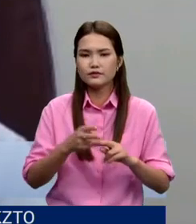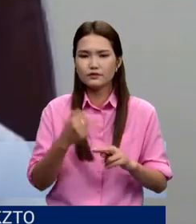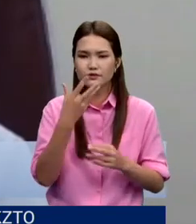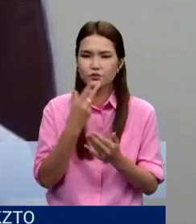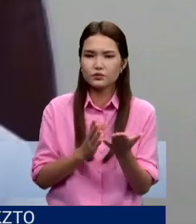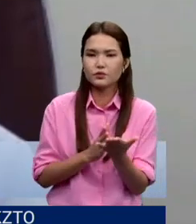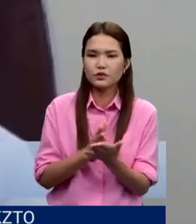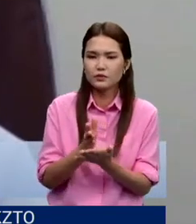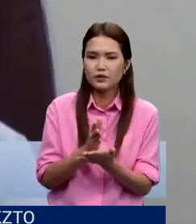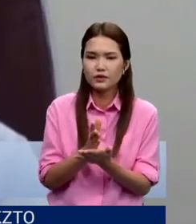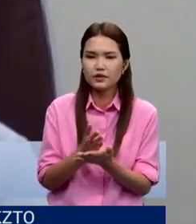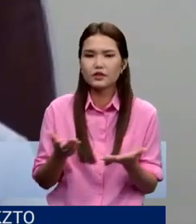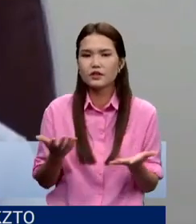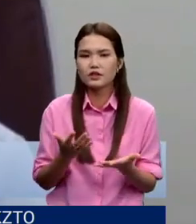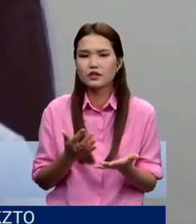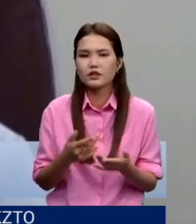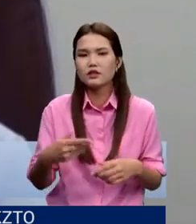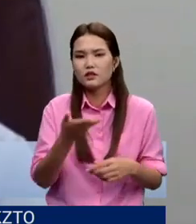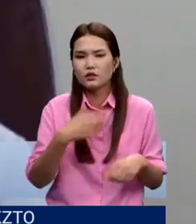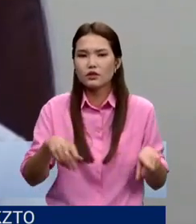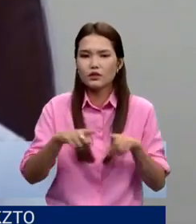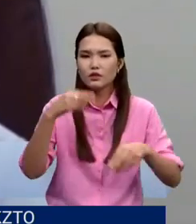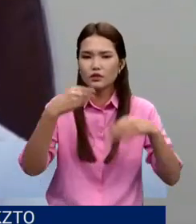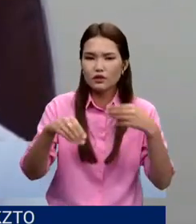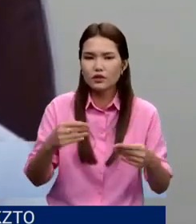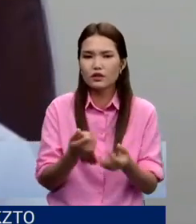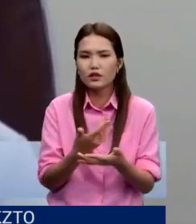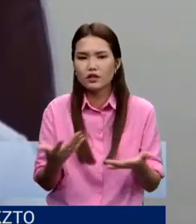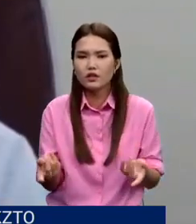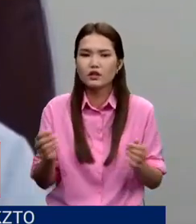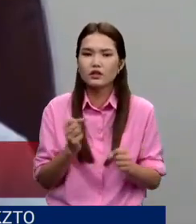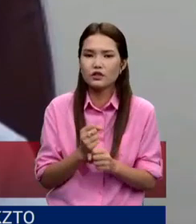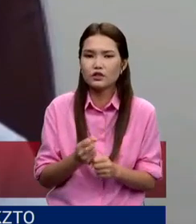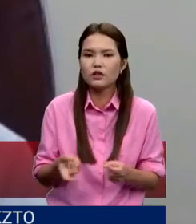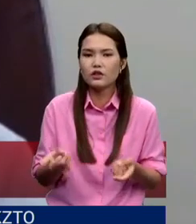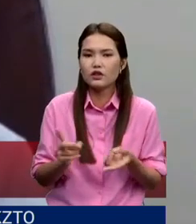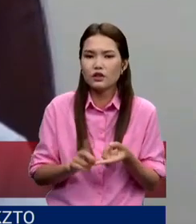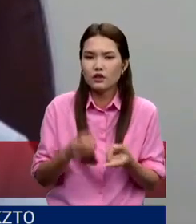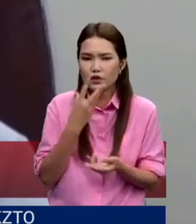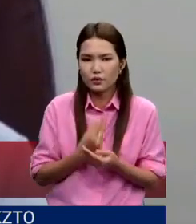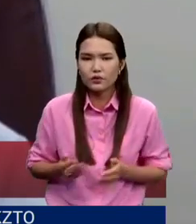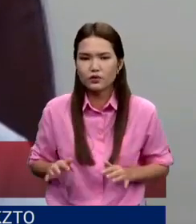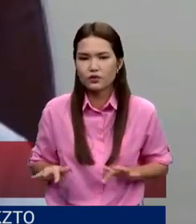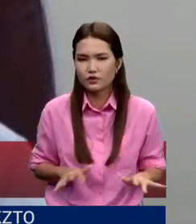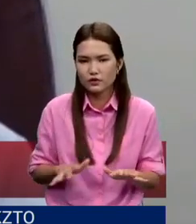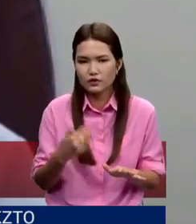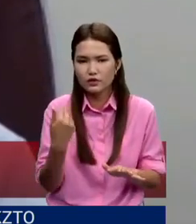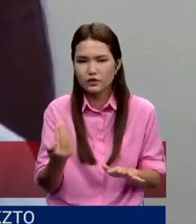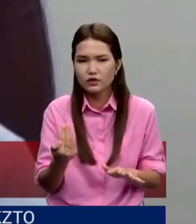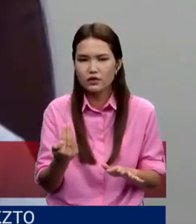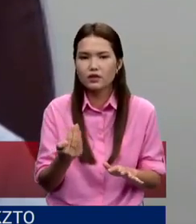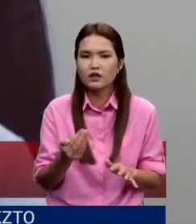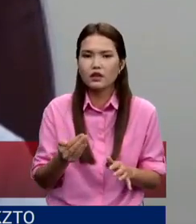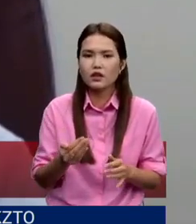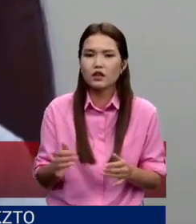шаруаларды ойлатқан нақты ешкім жоқ. Тікелей шаруаларға қолдау жасау арқылы олардың өнімдерін кейін супермаркет